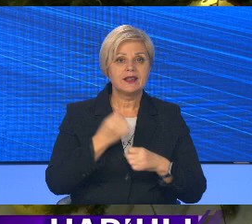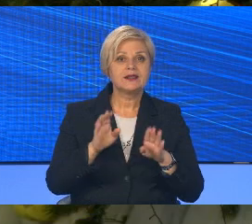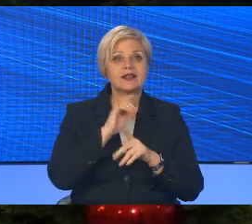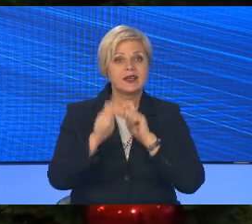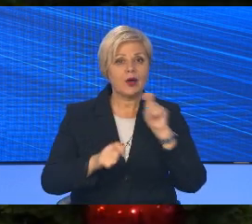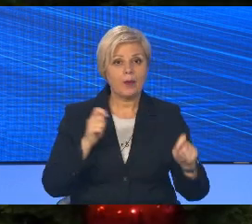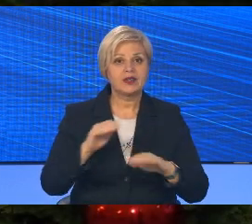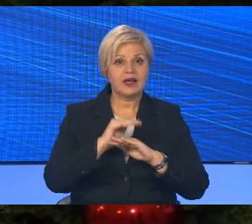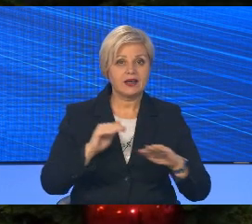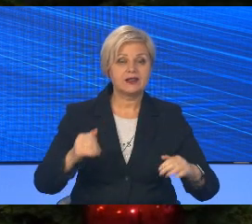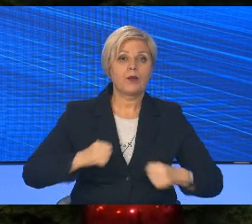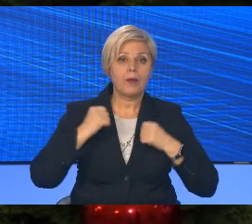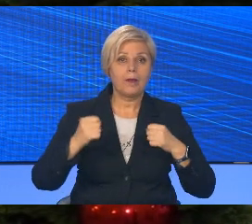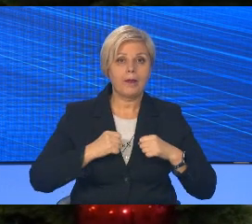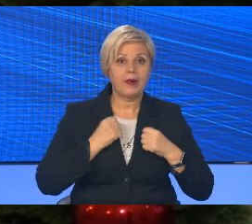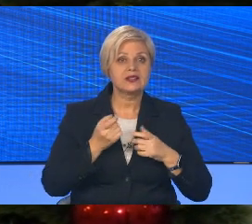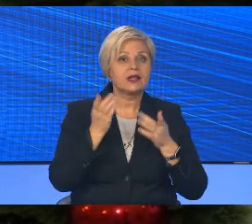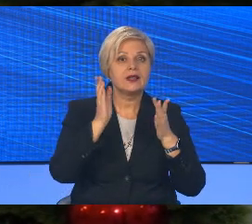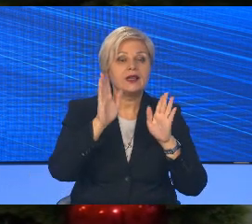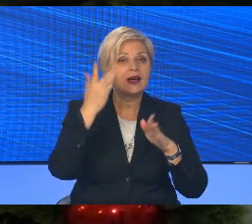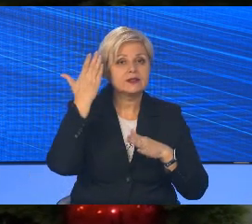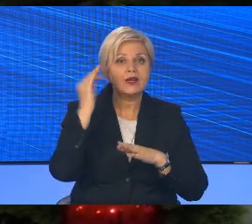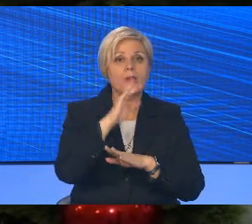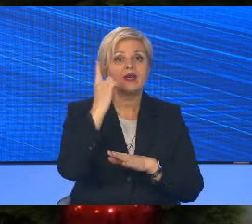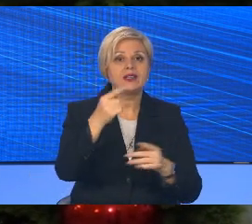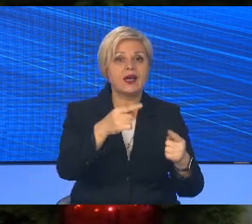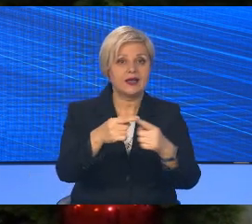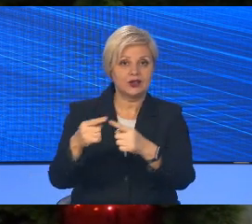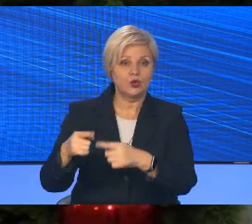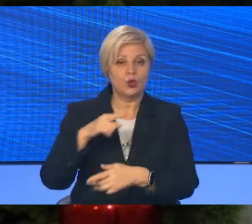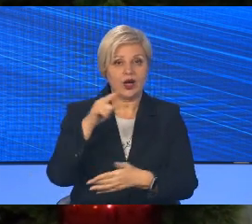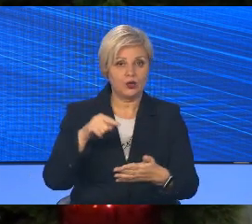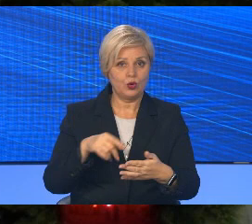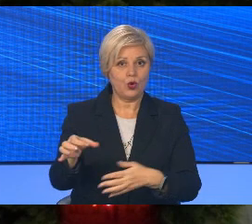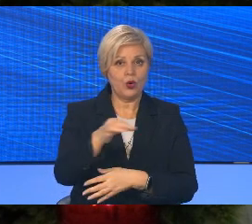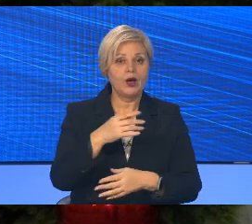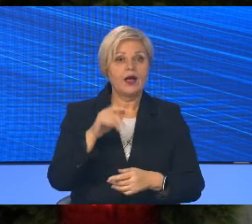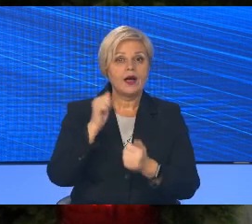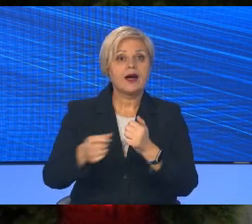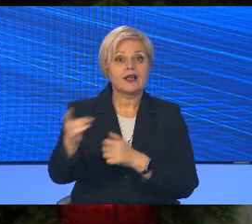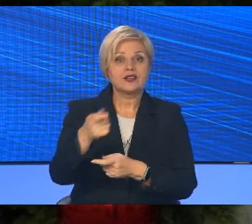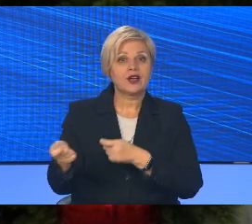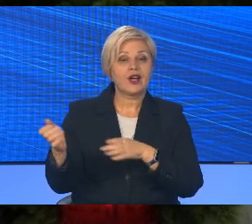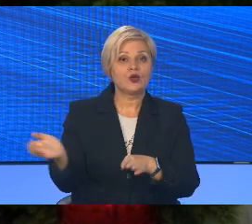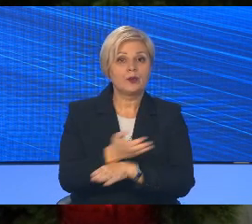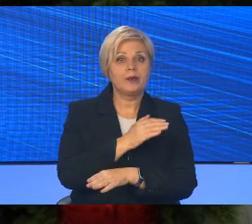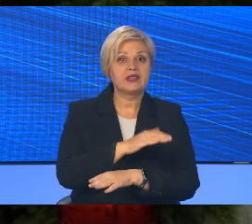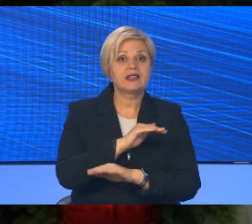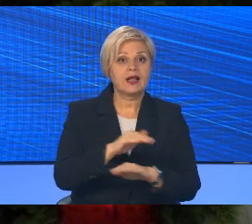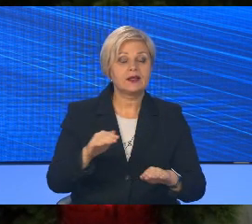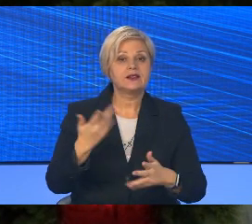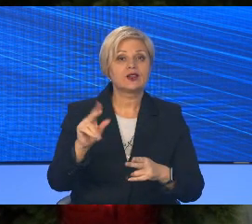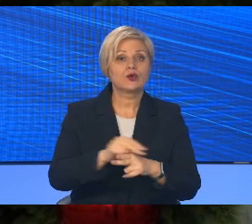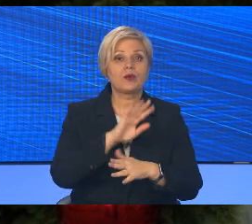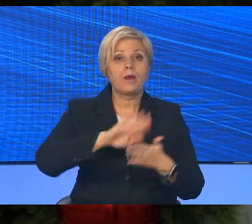подарки детям. Постарались не оставить ни один уголок нашей области. Каждый район прислал детишек, которые воспитываются в учреждениях без